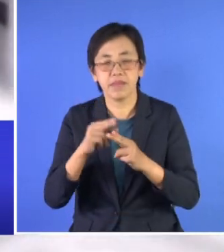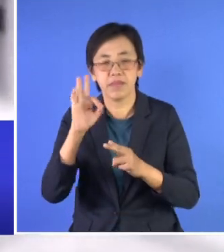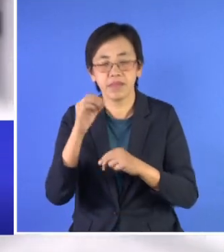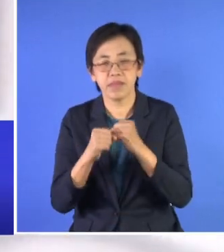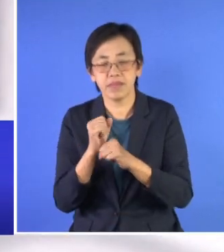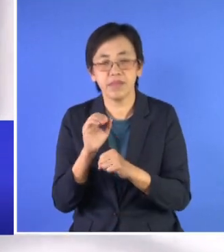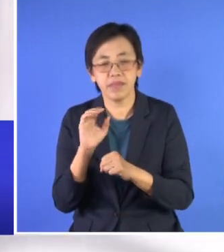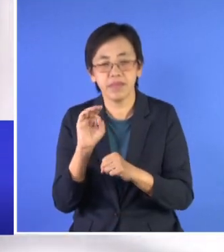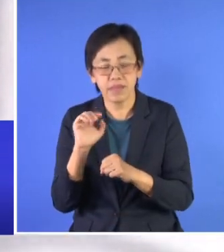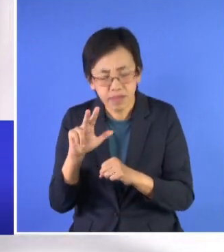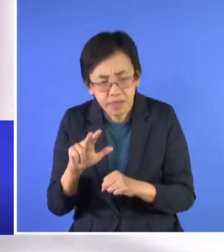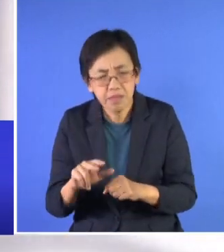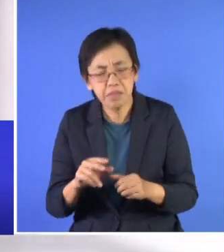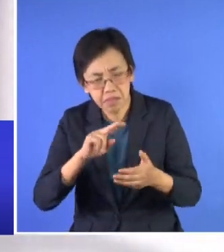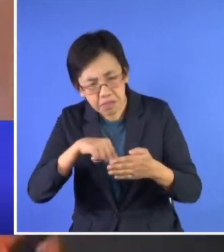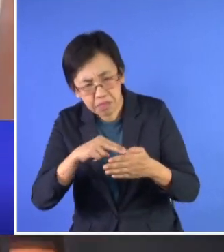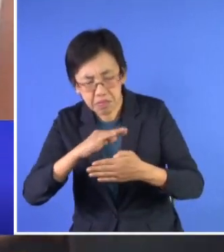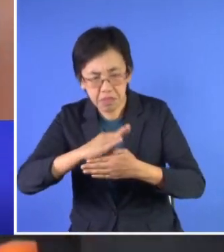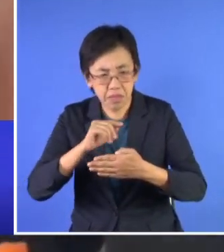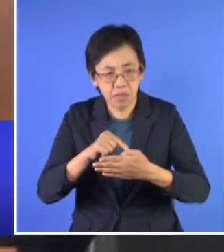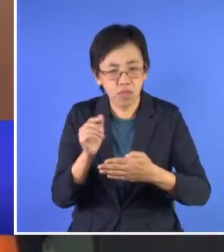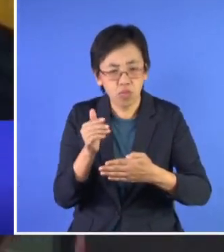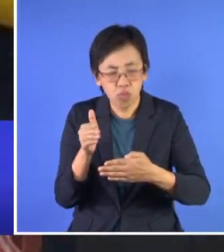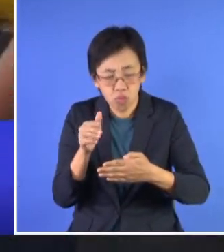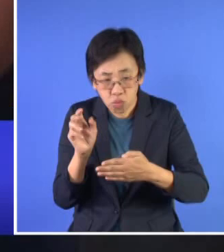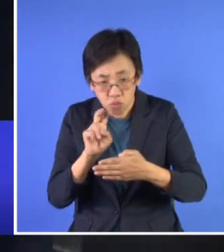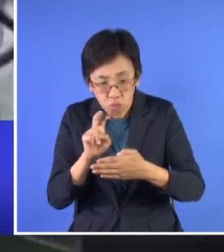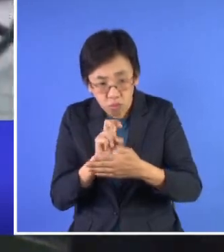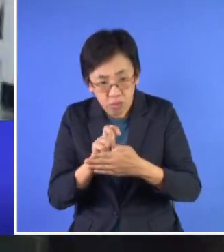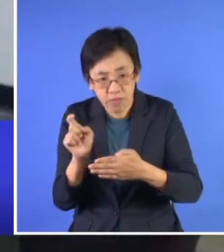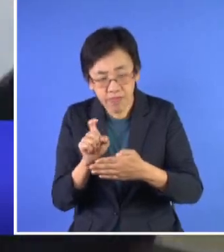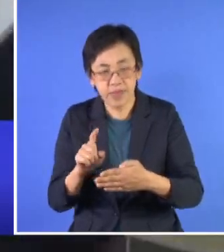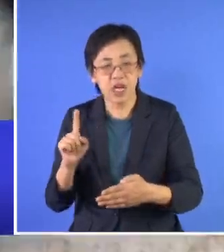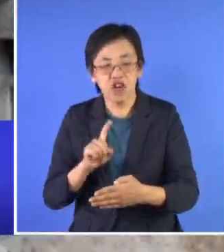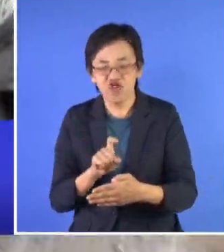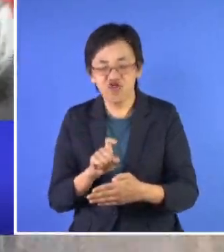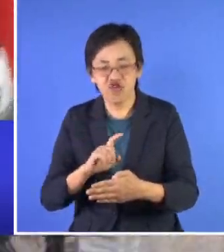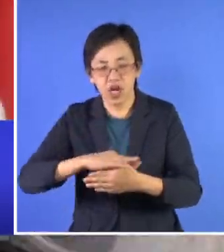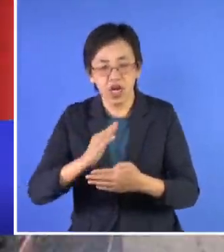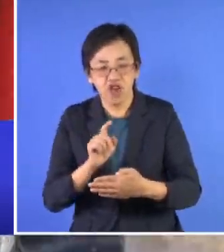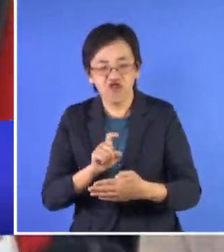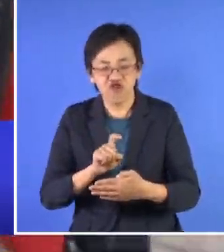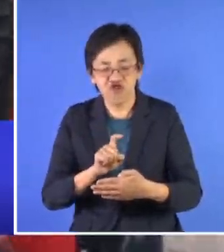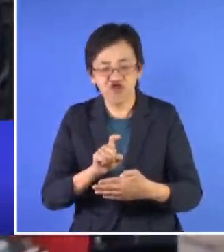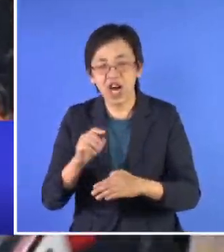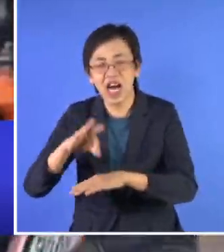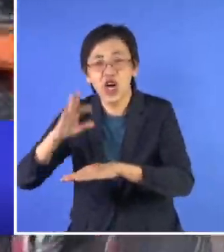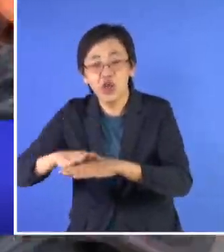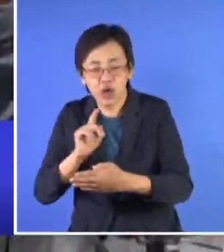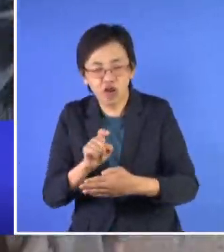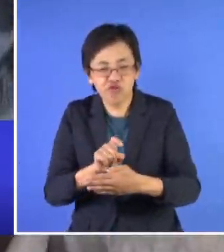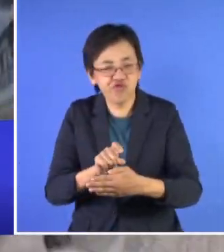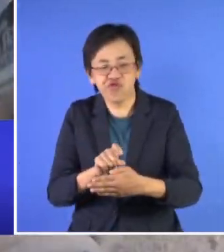นกลัวเจ้าหน้าที่ไปตรวจสอบดูว่างูมันหลบอยู่ข้างในตัวรถนะก็เลยใช้สเปรย์พ่นยุงอะค่ะฉีดเข้าไปครั้งแรก